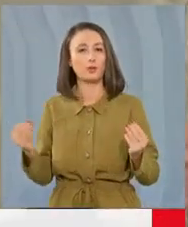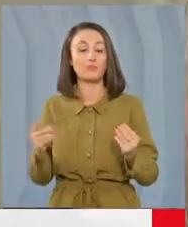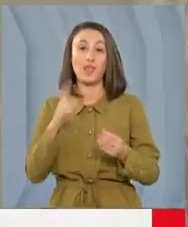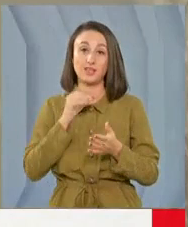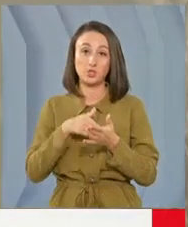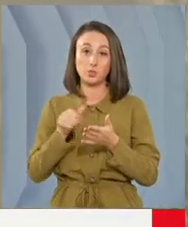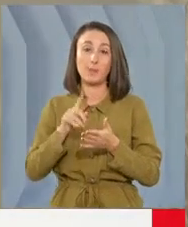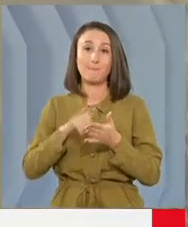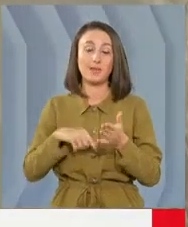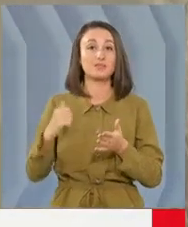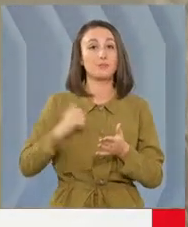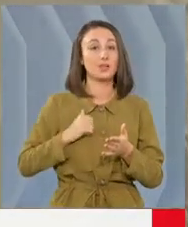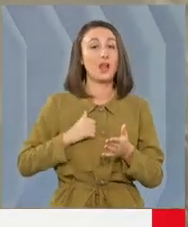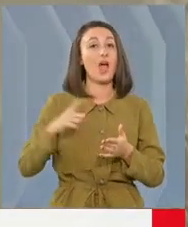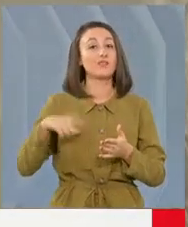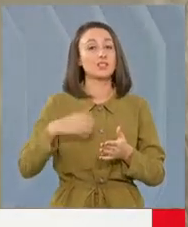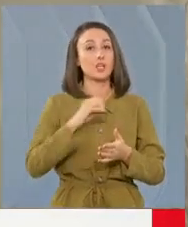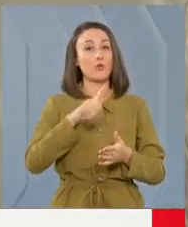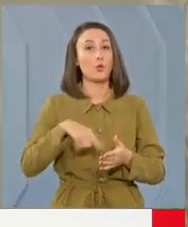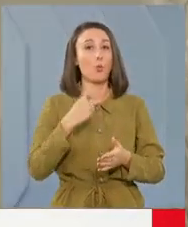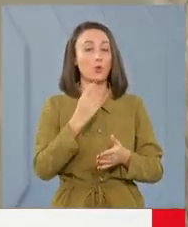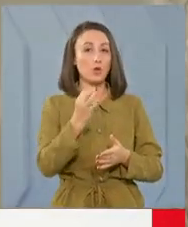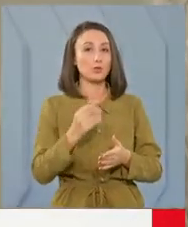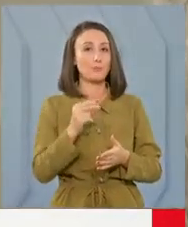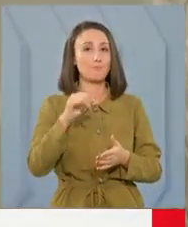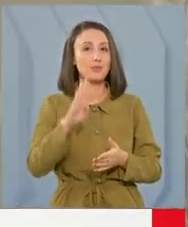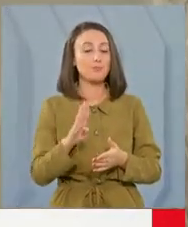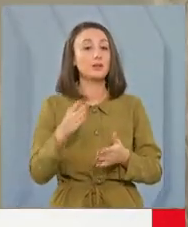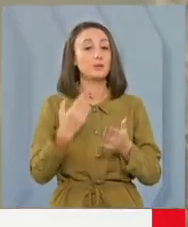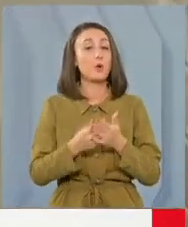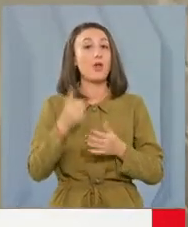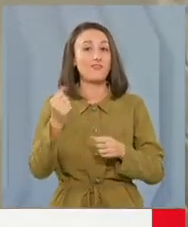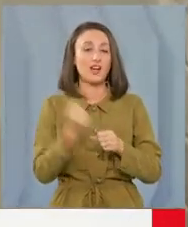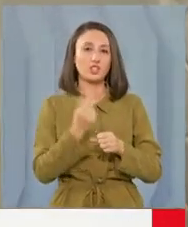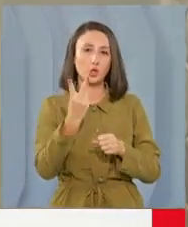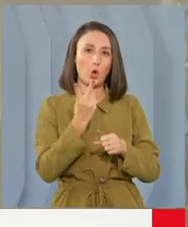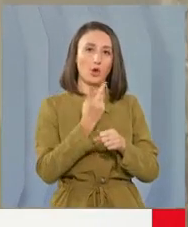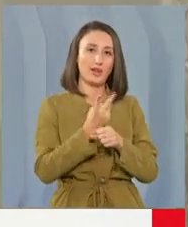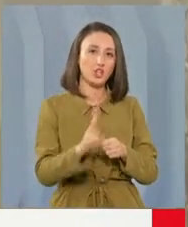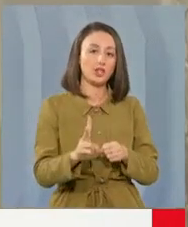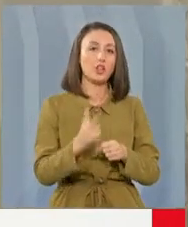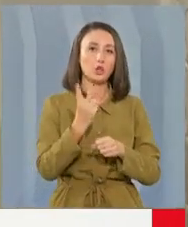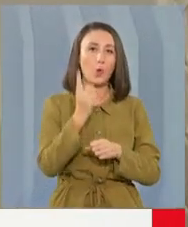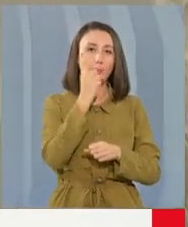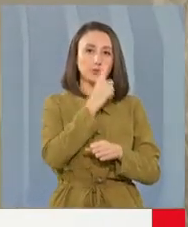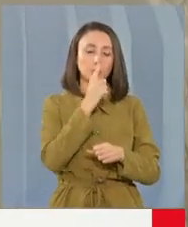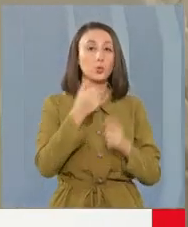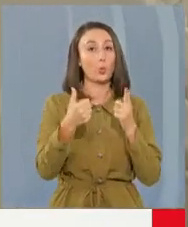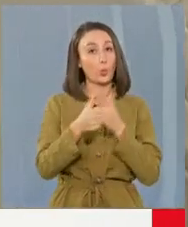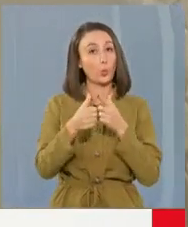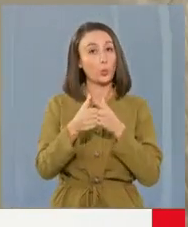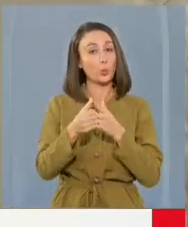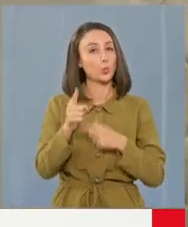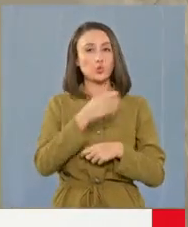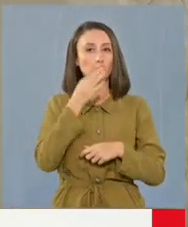Excluzând pensiile militare, ar fi 0,1% din PIB, pentru că domnul Budăi face două greșeli, care de fapt sunt două minciuni. Pe de o parte,